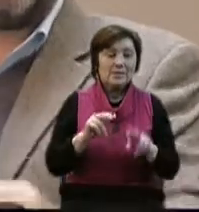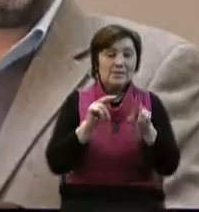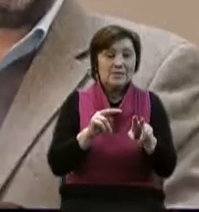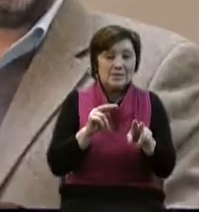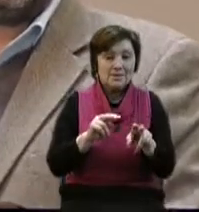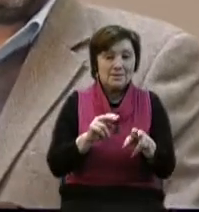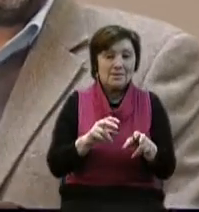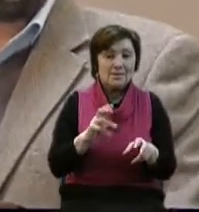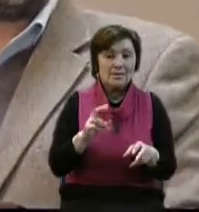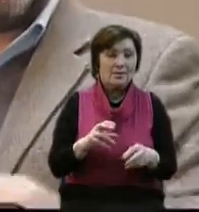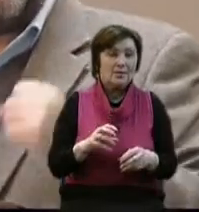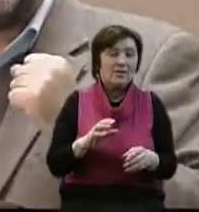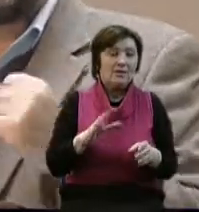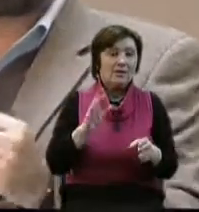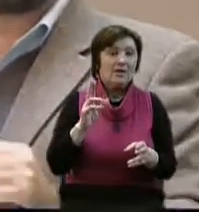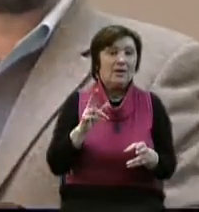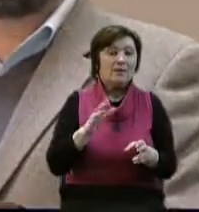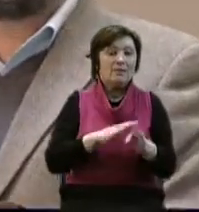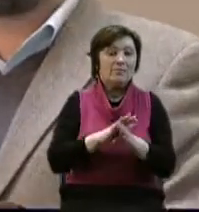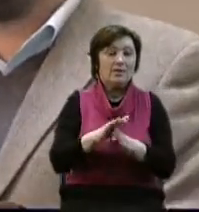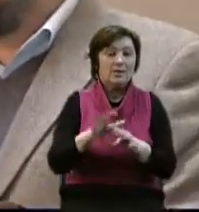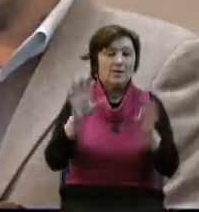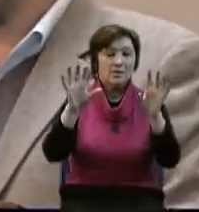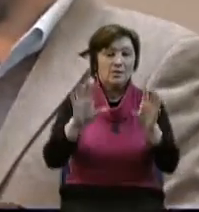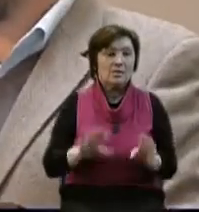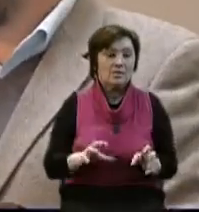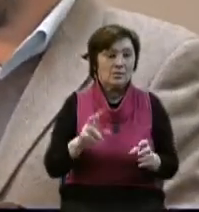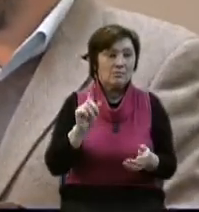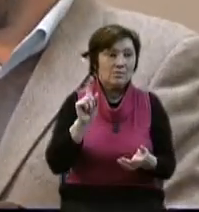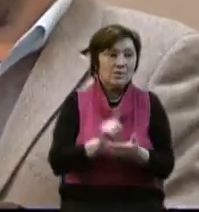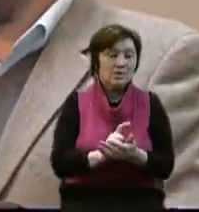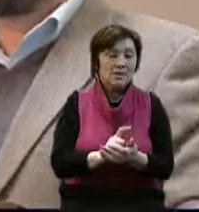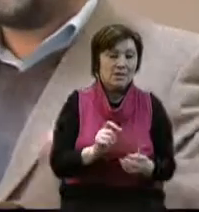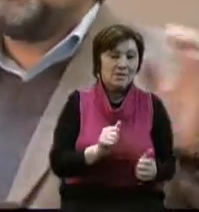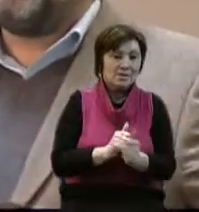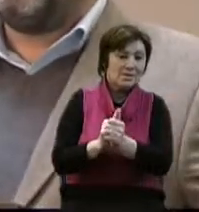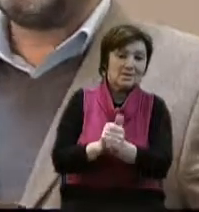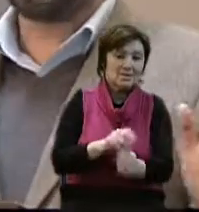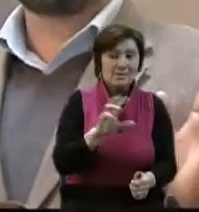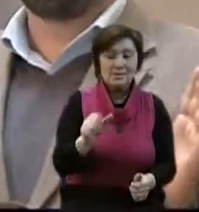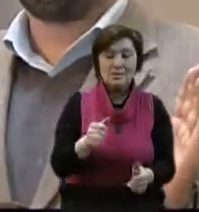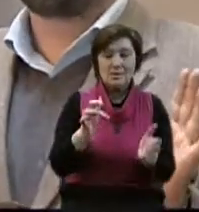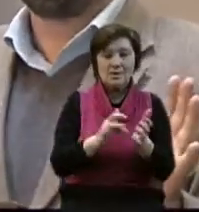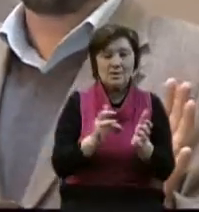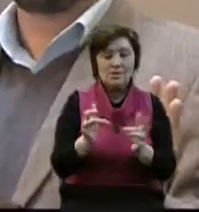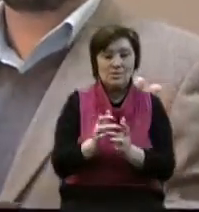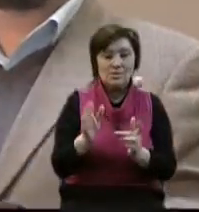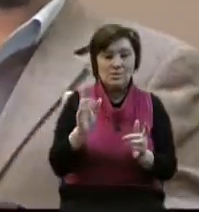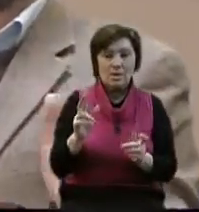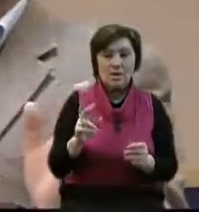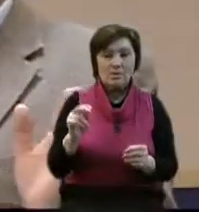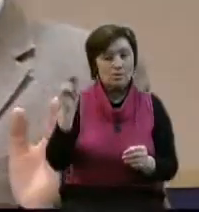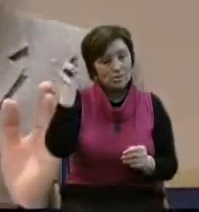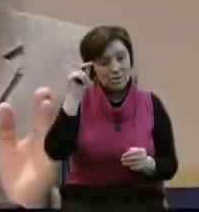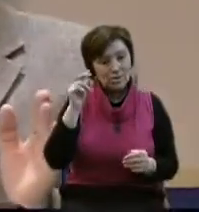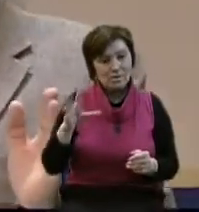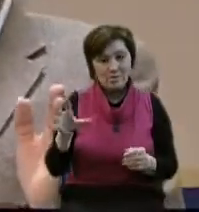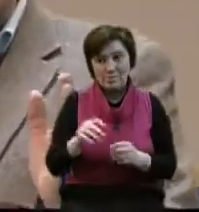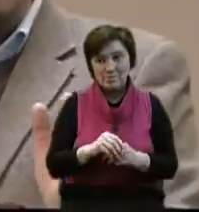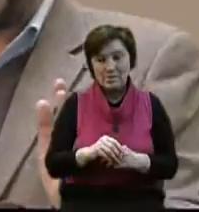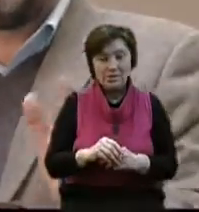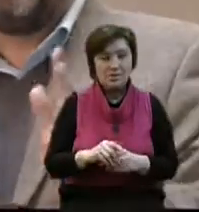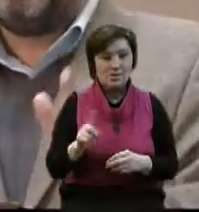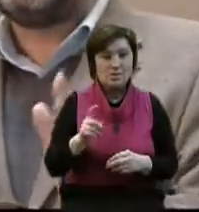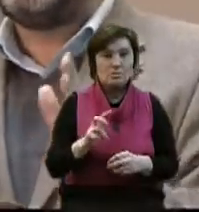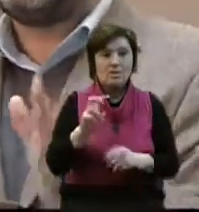ревнители закона, они постоянно, так скажем, следовали также за Иисусом в числе учеников, для того, чтобы просто